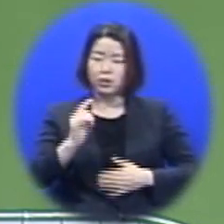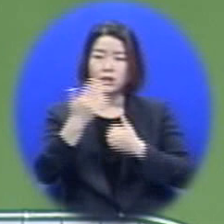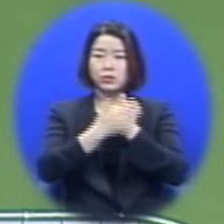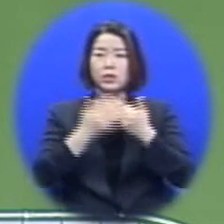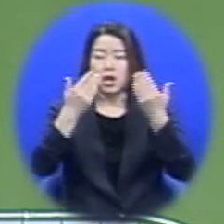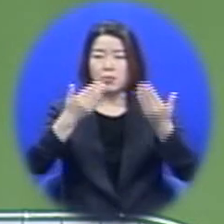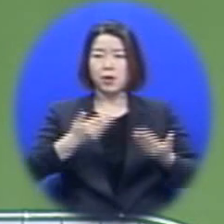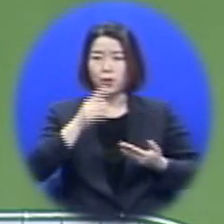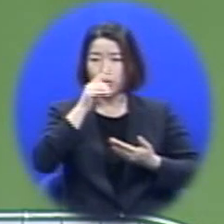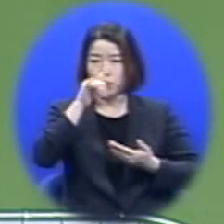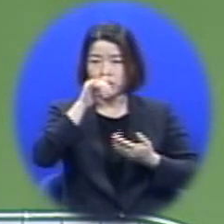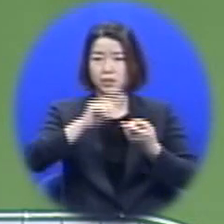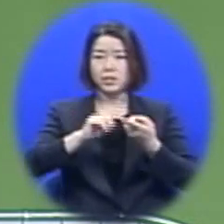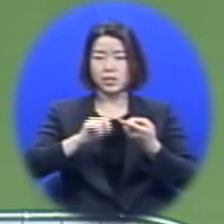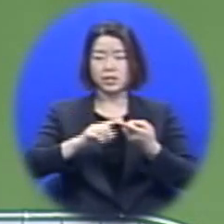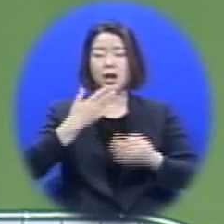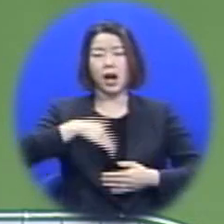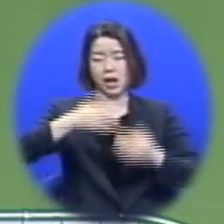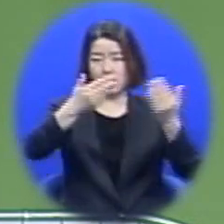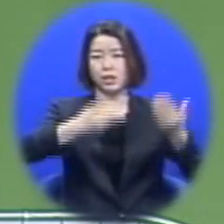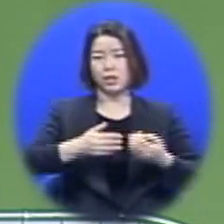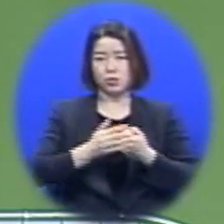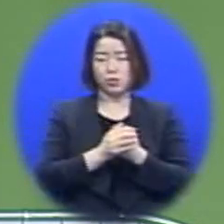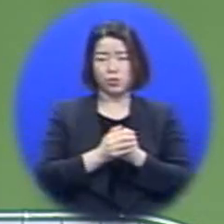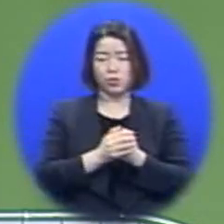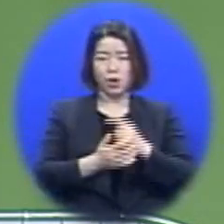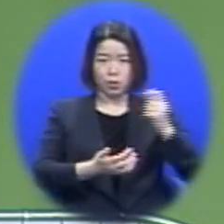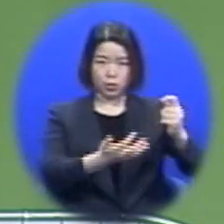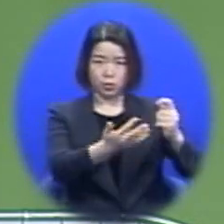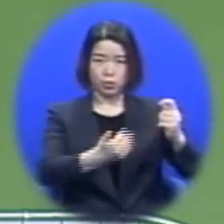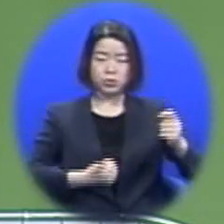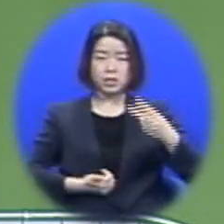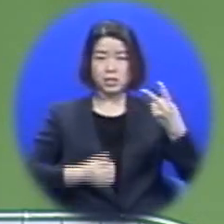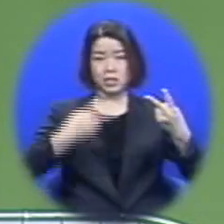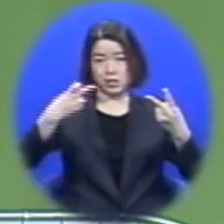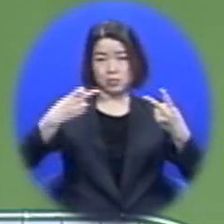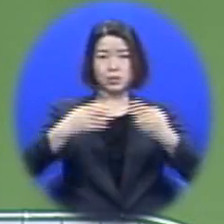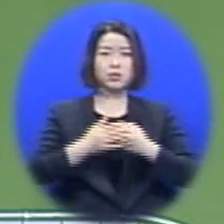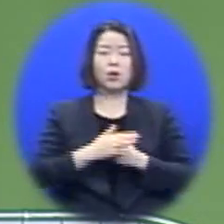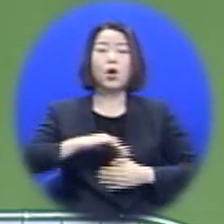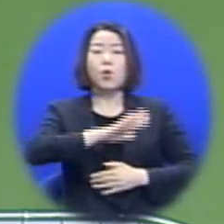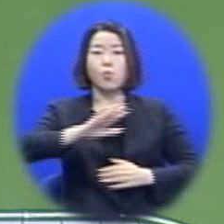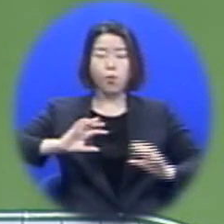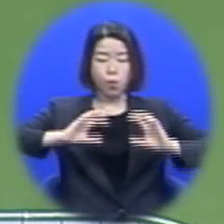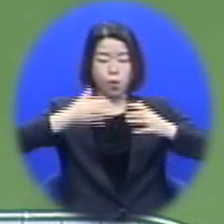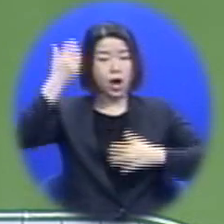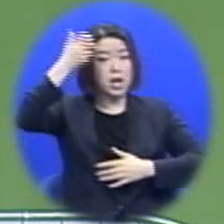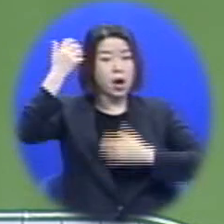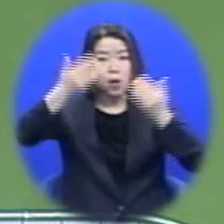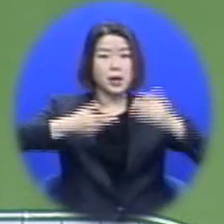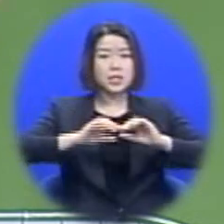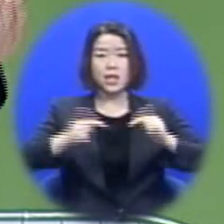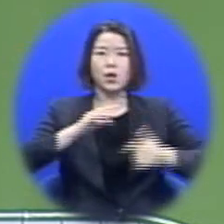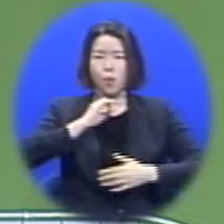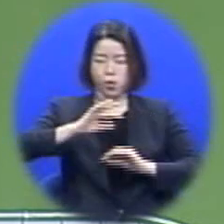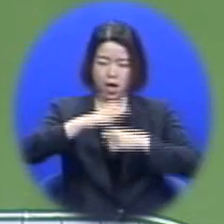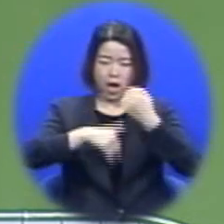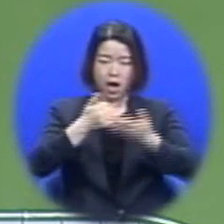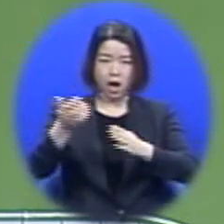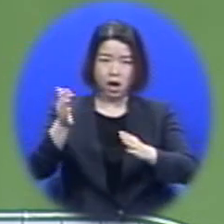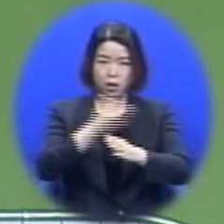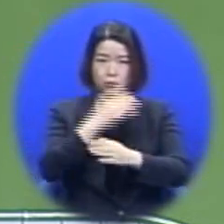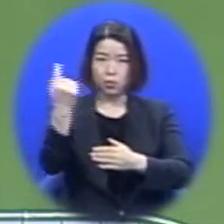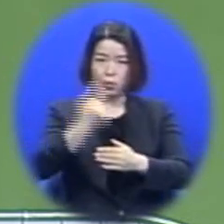알게 해주시기 때문이에요. 고린도전서 2장 12절에 우리가 세상의 영을 받지 아니하고 오직 하나님께로 온